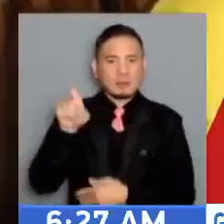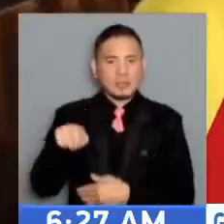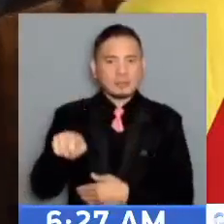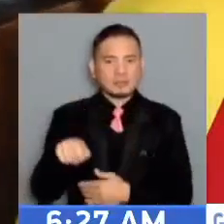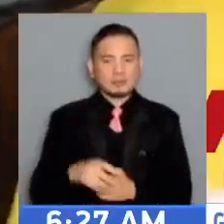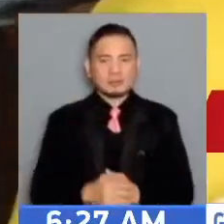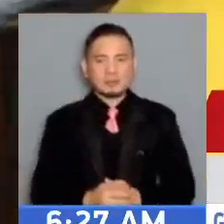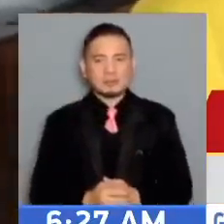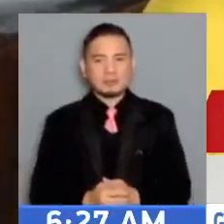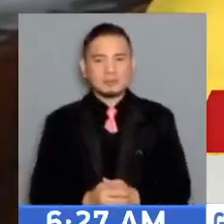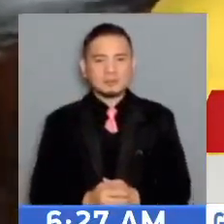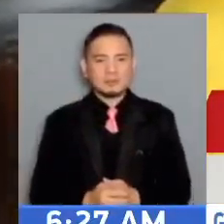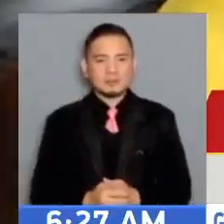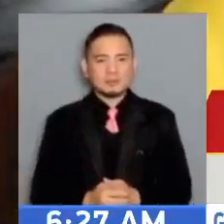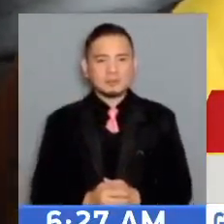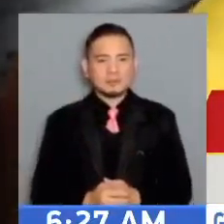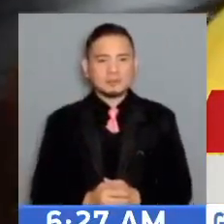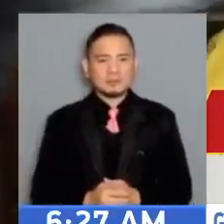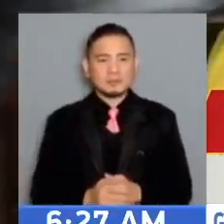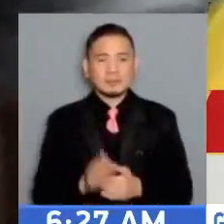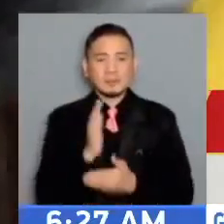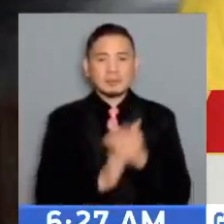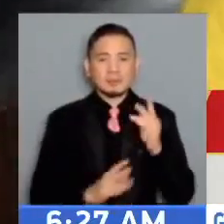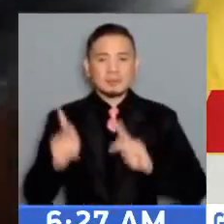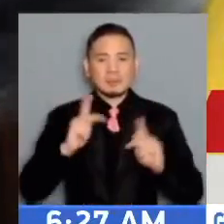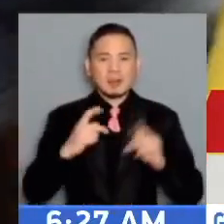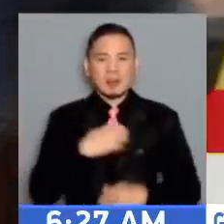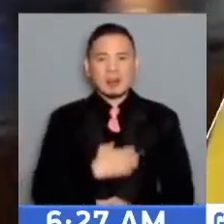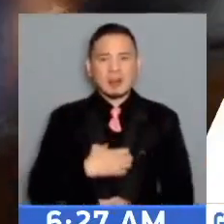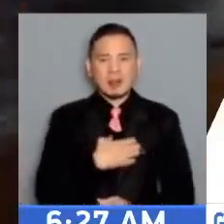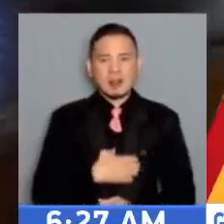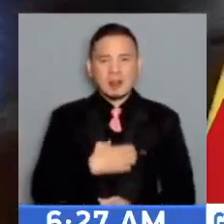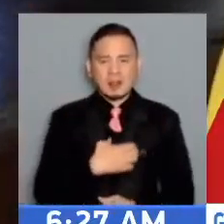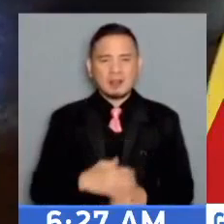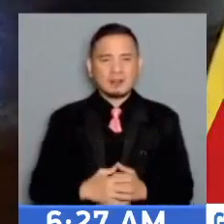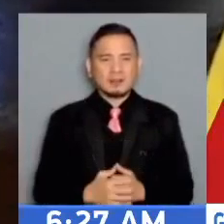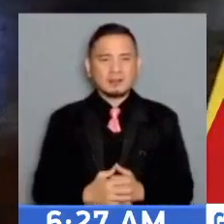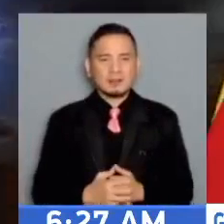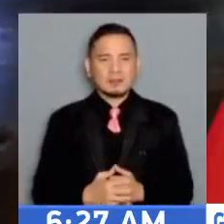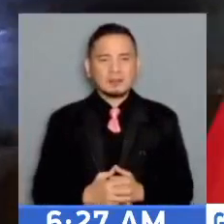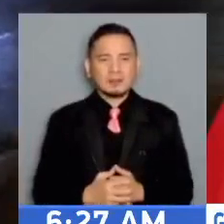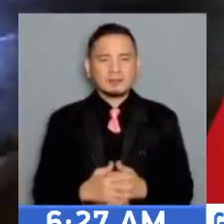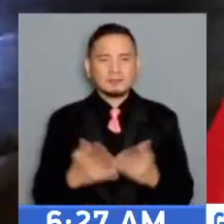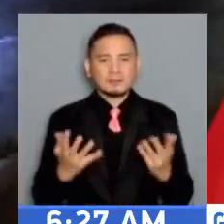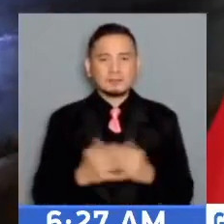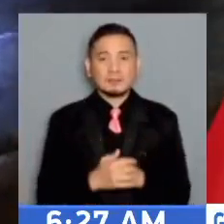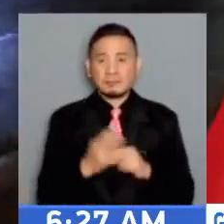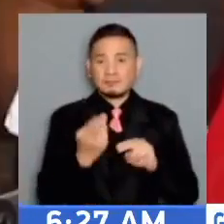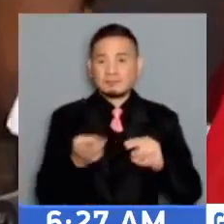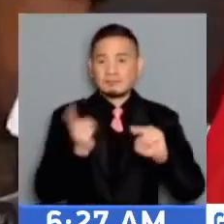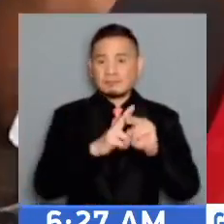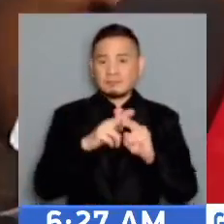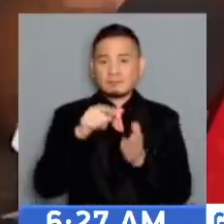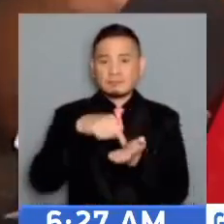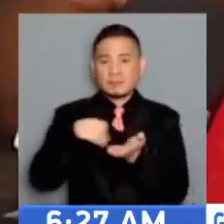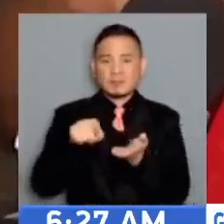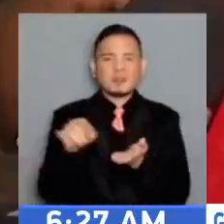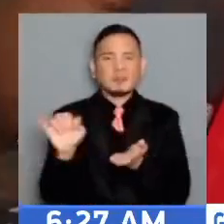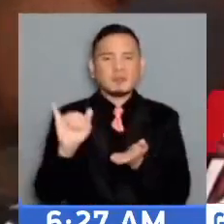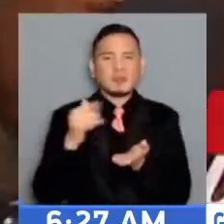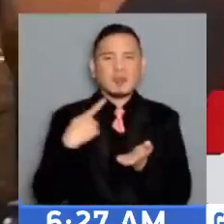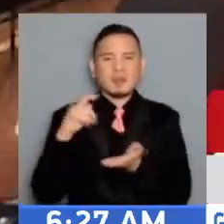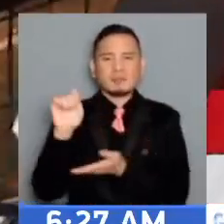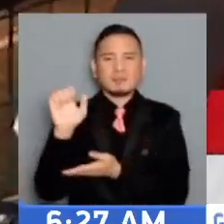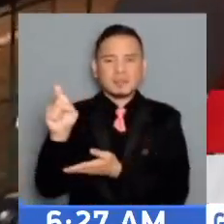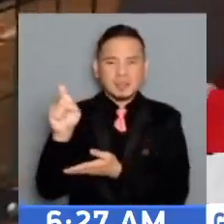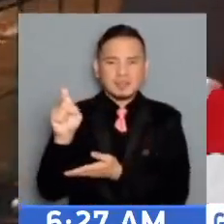Yung iba lang nangireklamo. Kasi bakit daw dati 30, ngayon 35 na. Sabi ko, tumaas na po kasi may bagong tarifa naman po. Siguro yung medyo